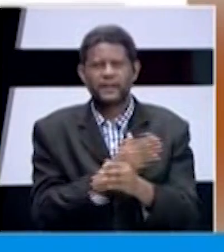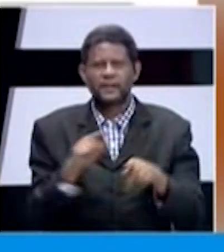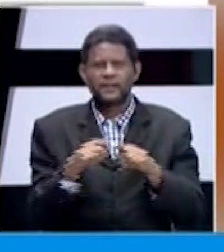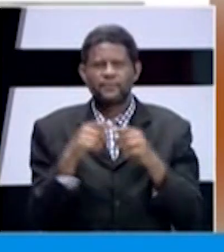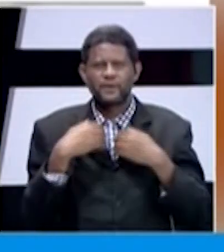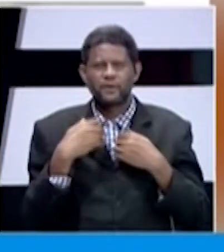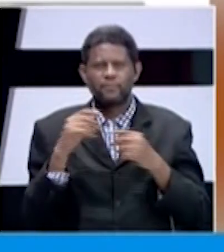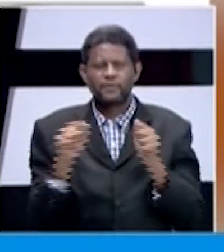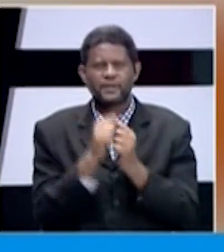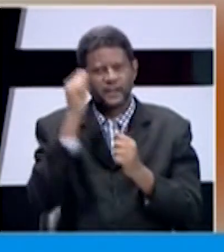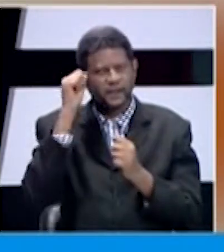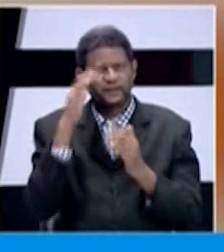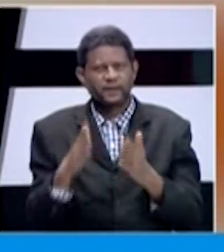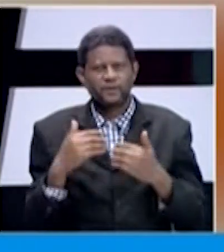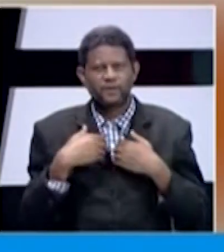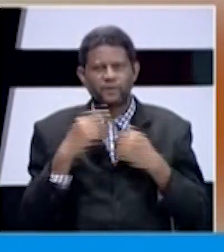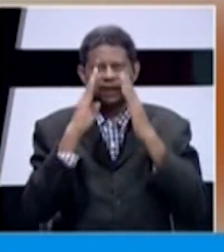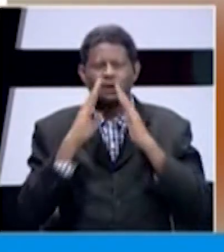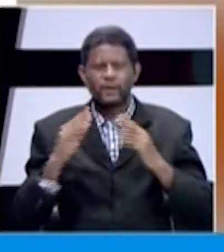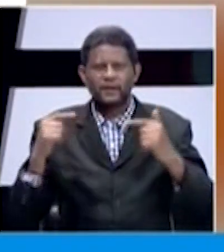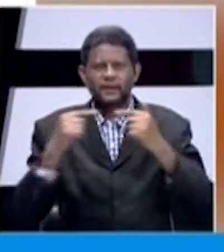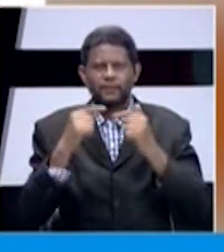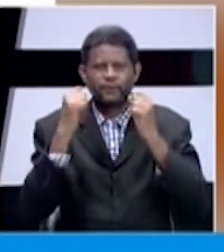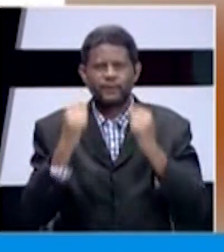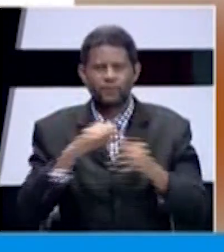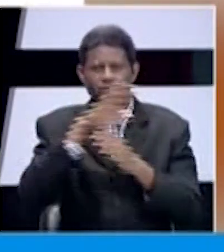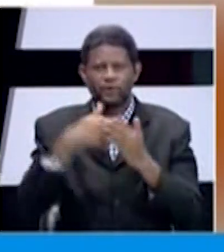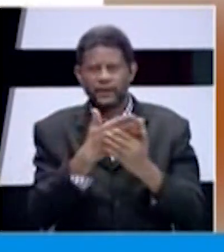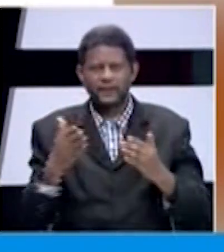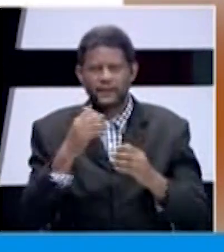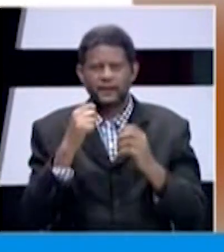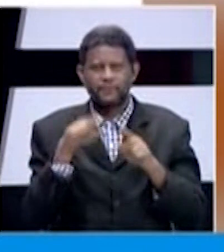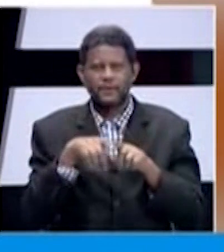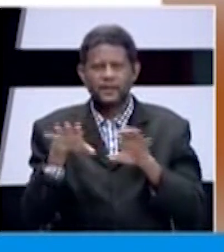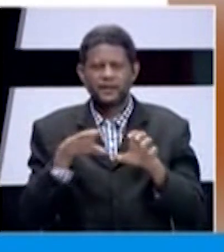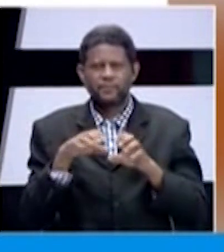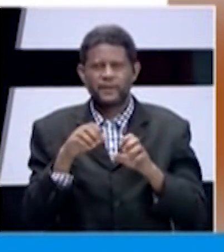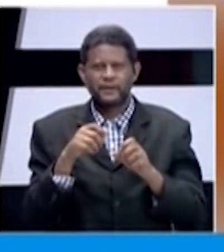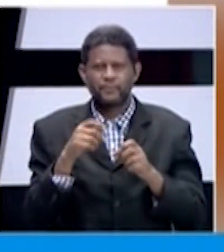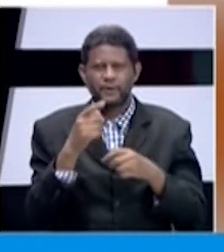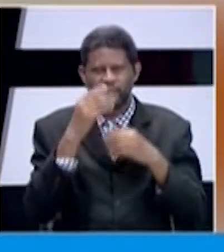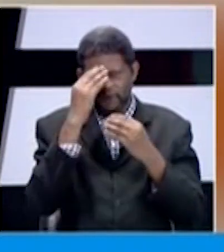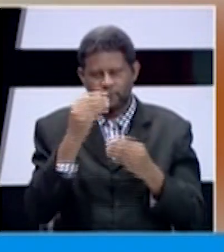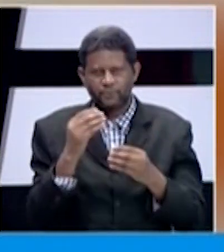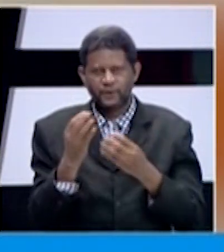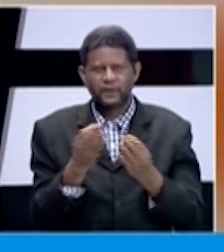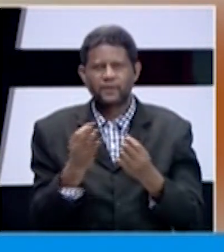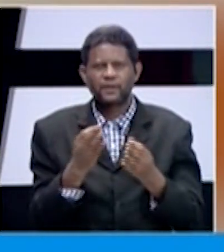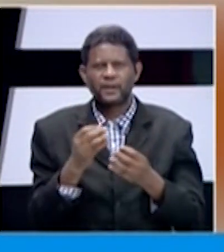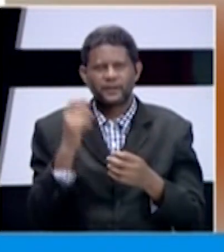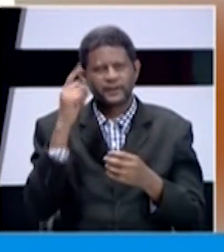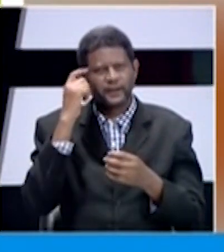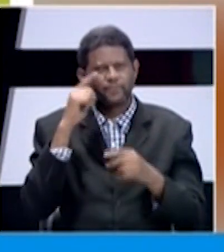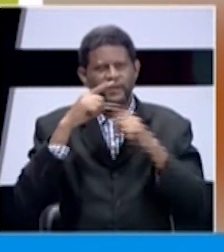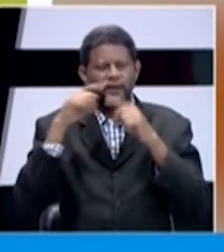مس ارتراويان زهلو سلاما وركبن متنخار كل مداي صعر كم زغبرن مرغاص محبرون تگراي كبكال اتكوابيتات